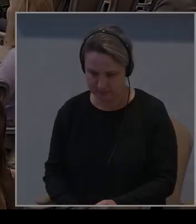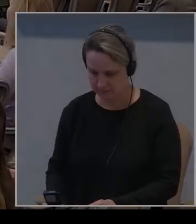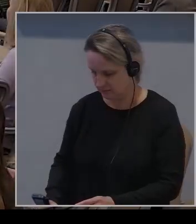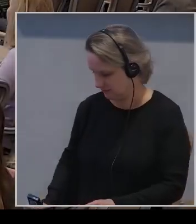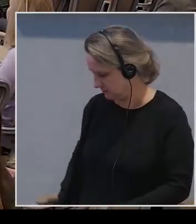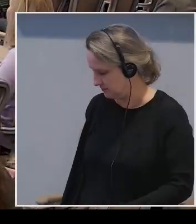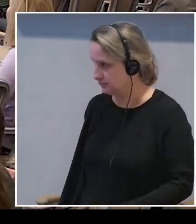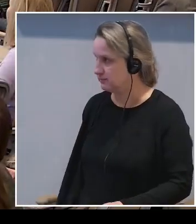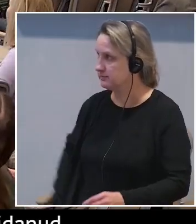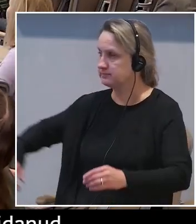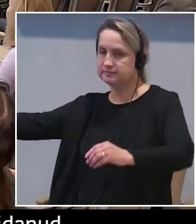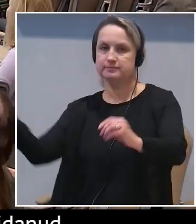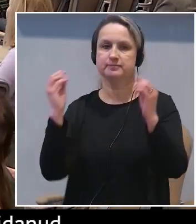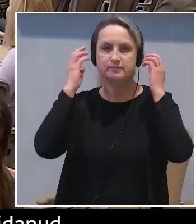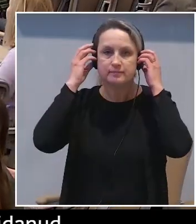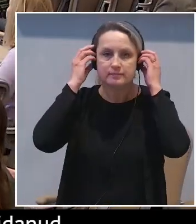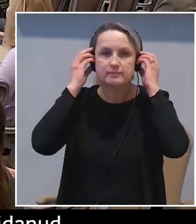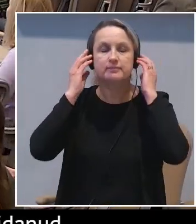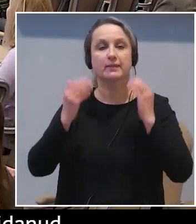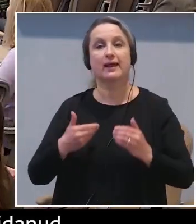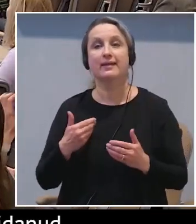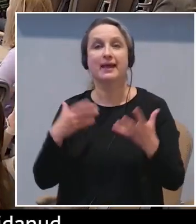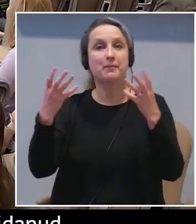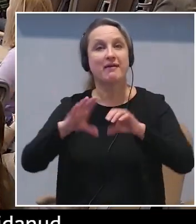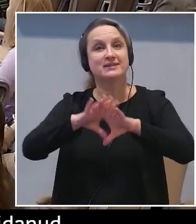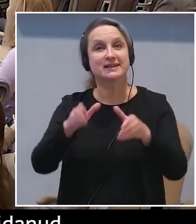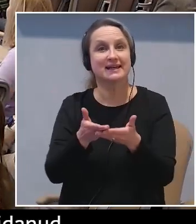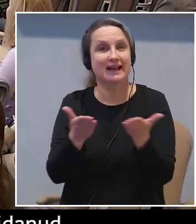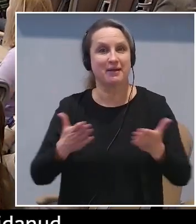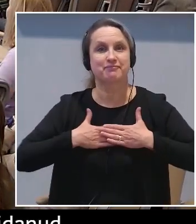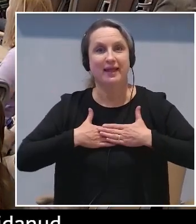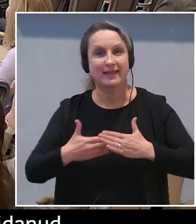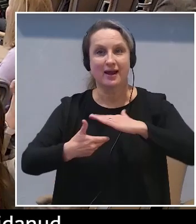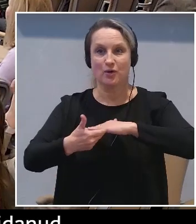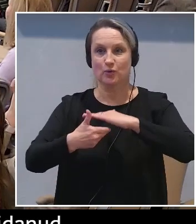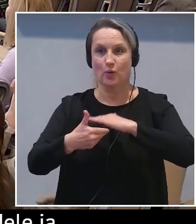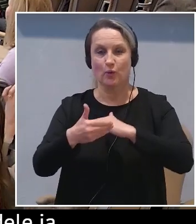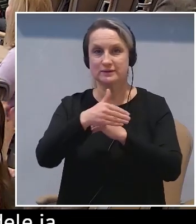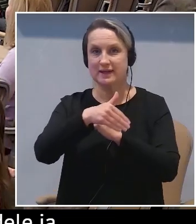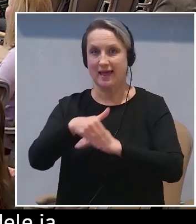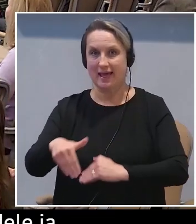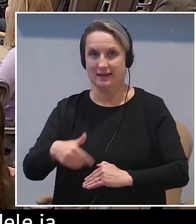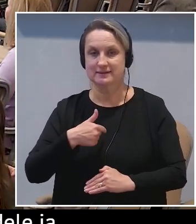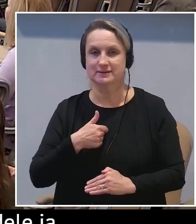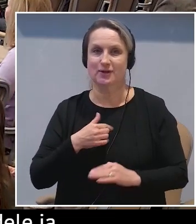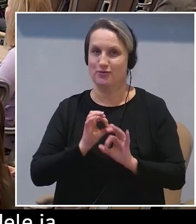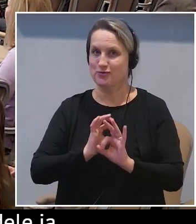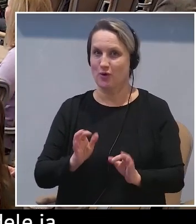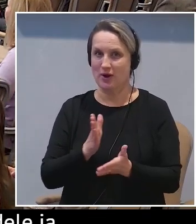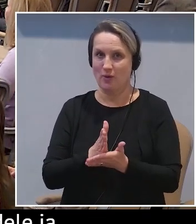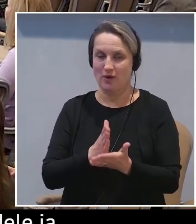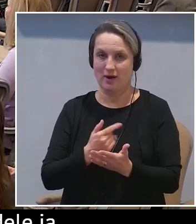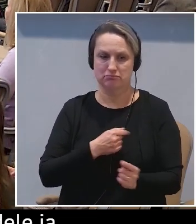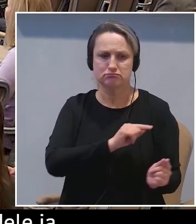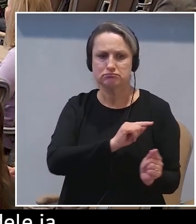Tere päevast kõigile! Tänan kutse eest Manchester. Eestisse. I'm a Tore on siin hematologist and I olla. run a bone marrow transplant Tulin unit. Manchesterist, And I wanted olen to hematoloog